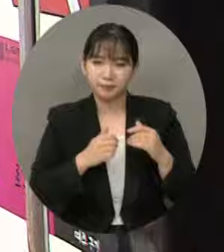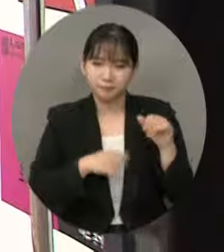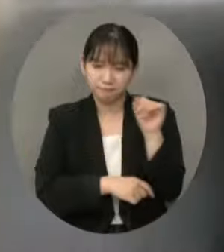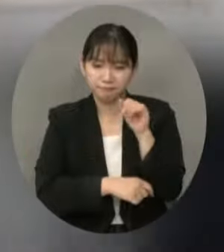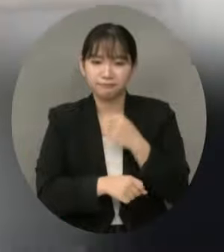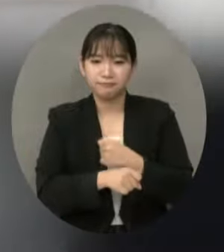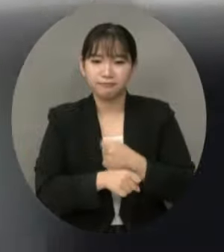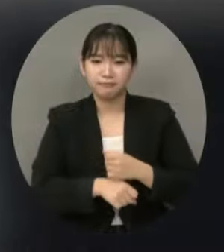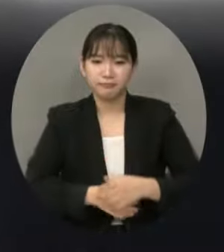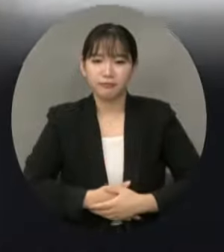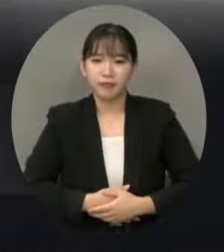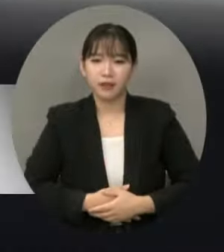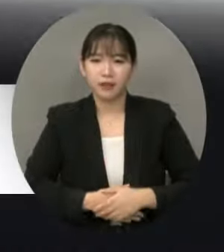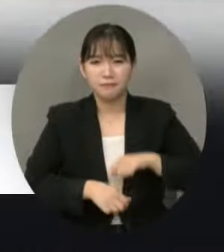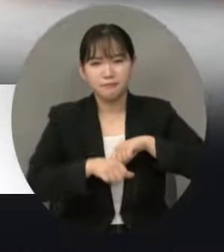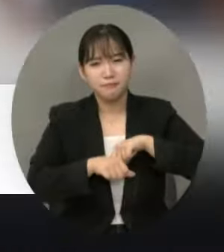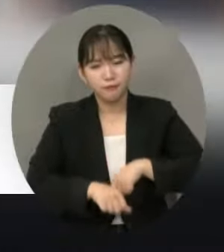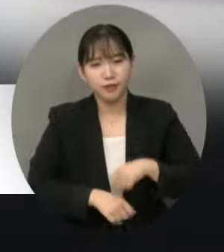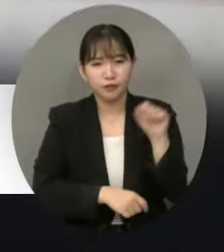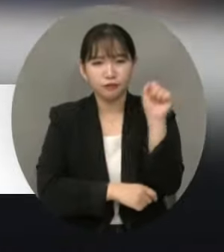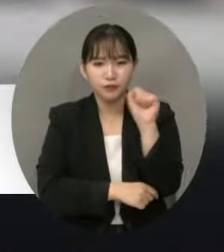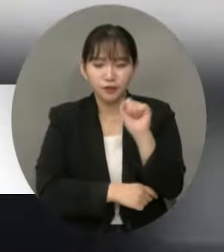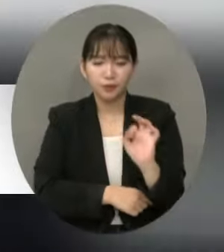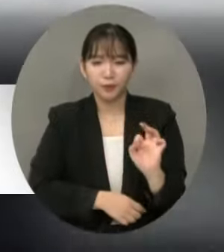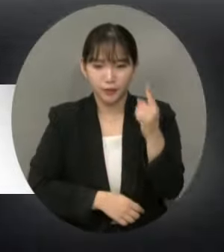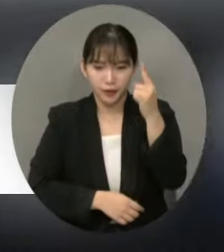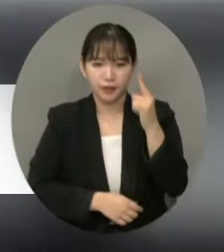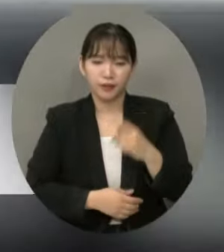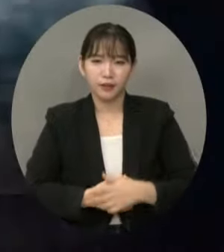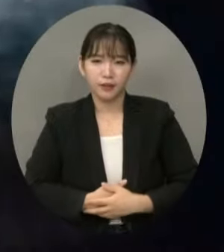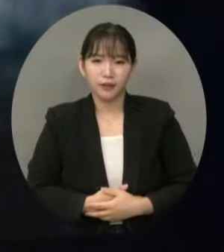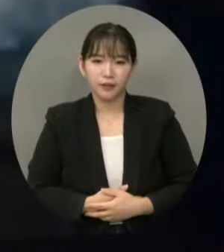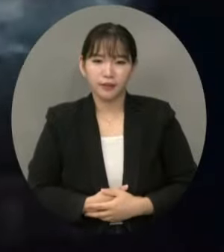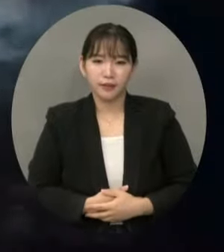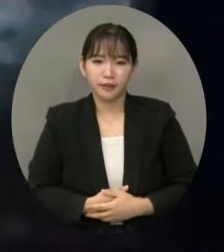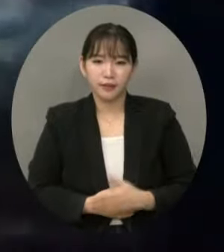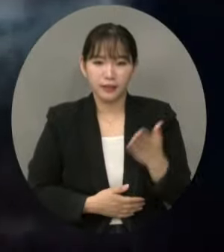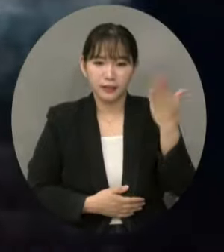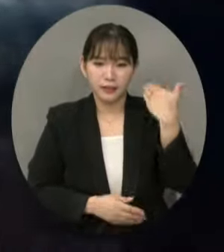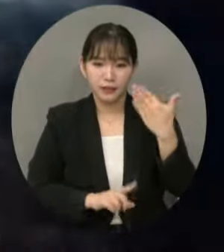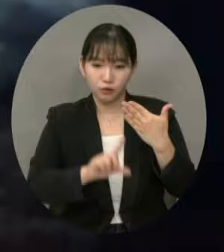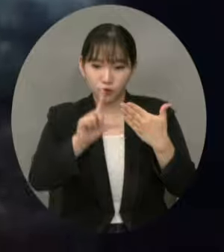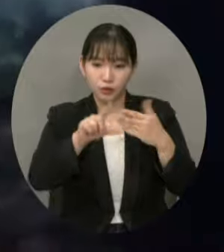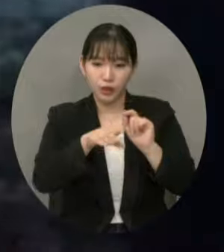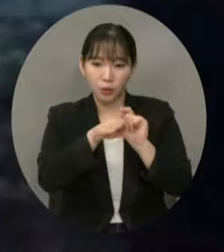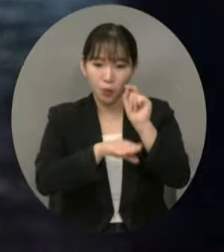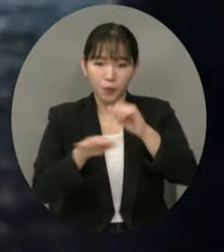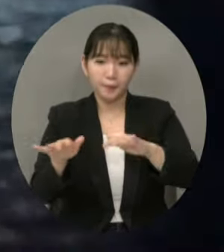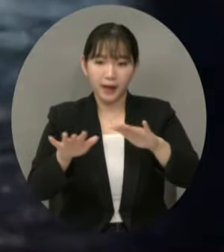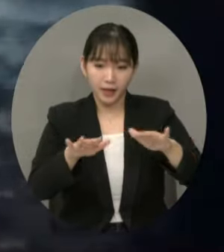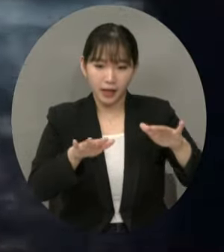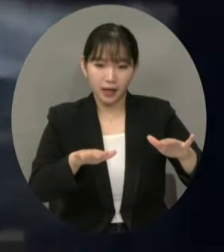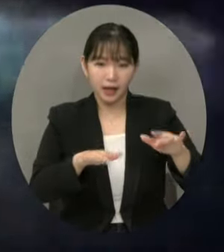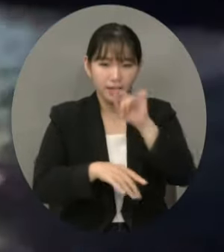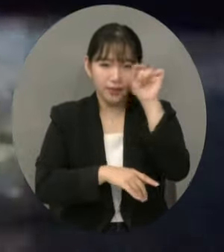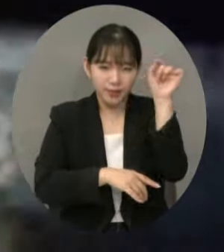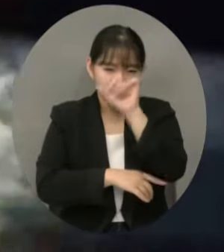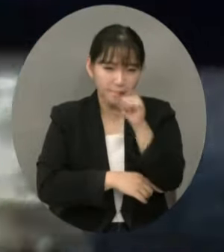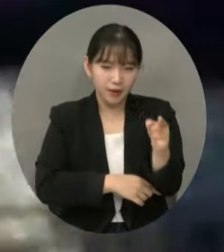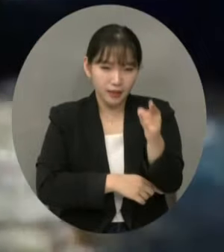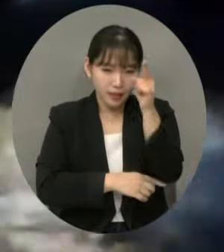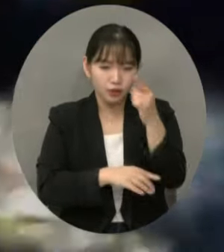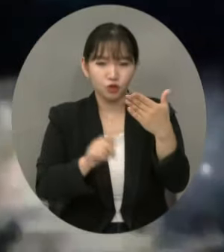유지해가지고. 무리한 운항도 사고의 원인이 되고 있습니다. 지난 9일 고흥 앞바다에선 새벽 낚시를